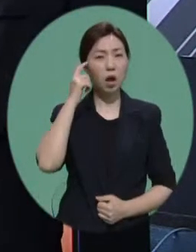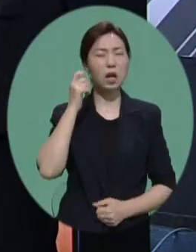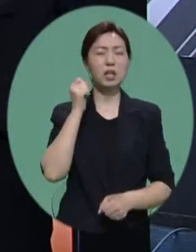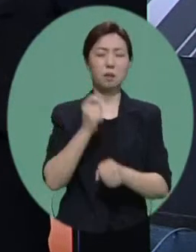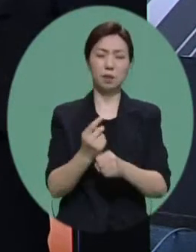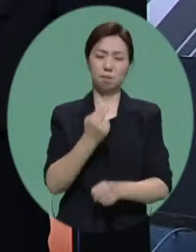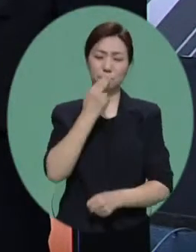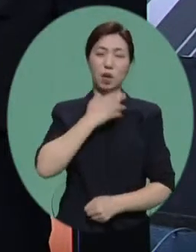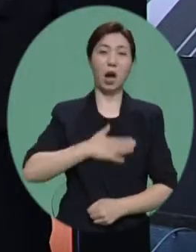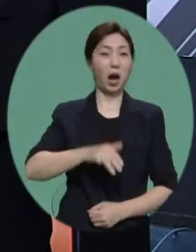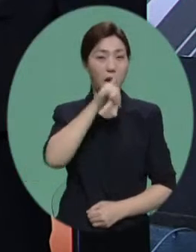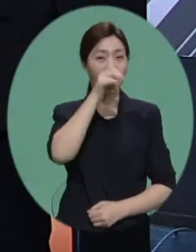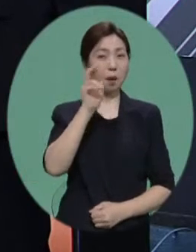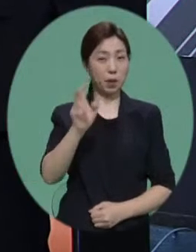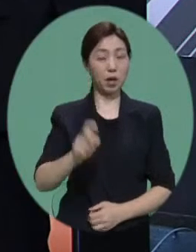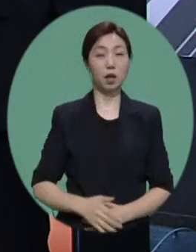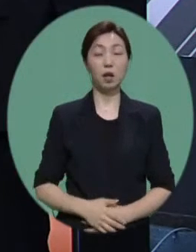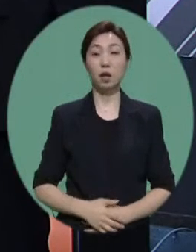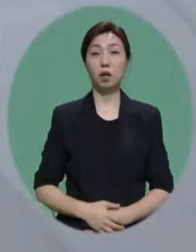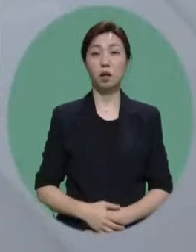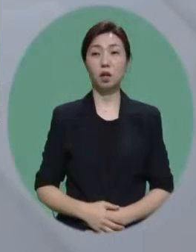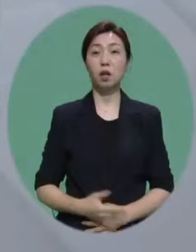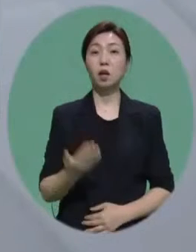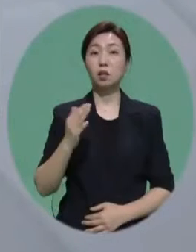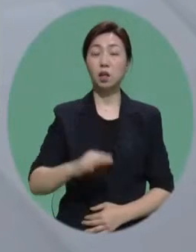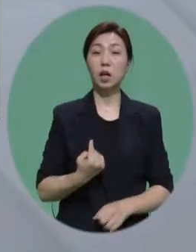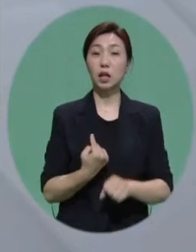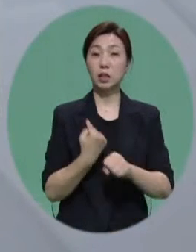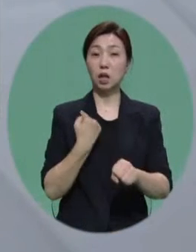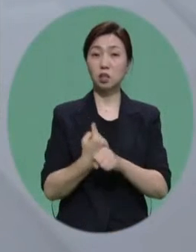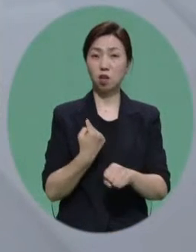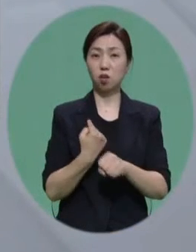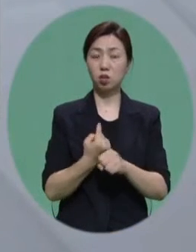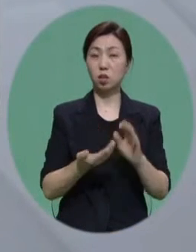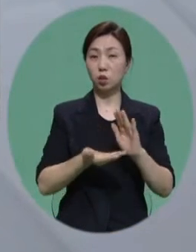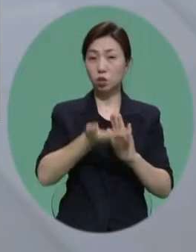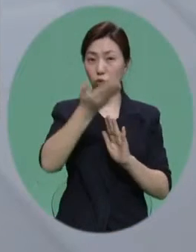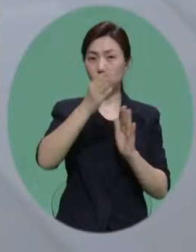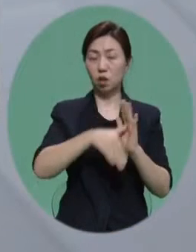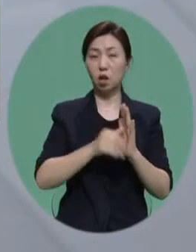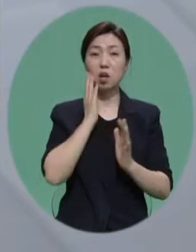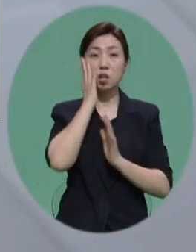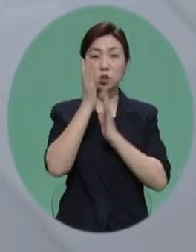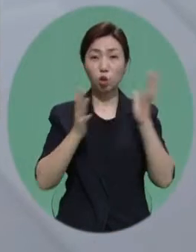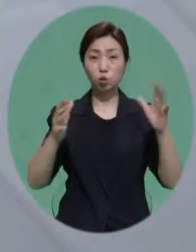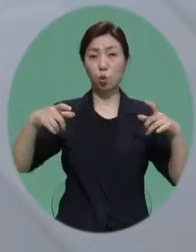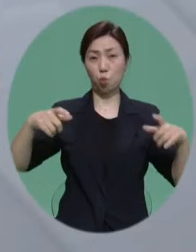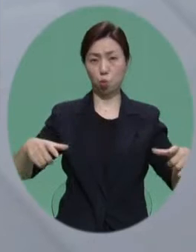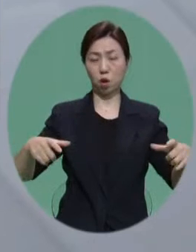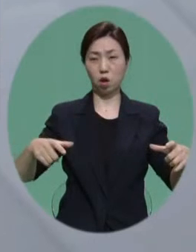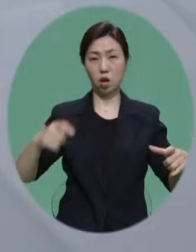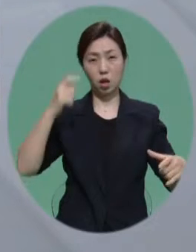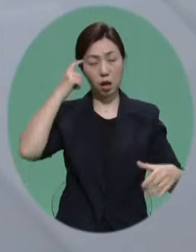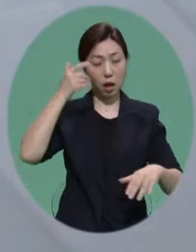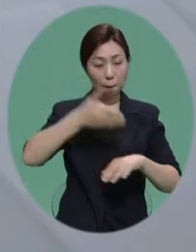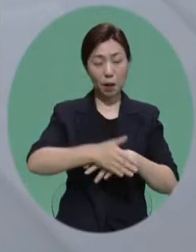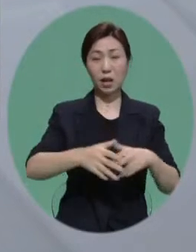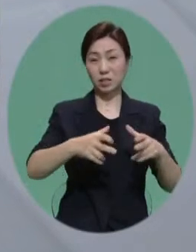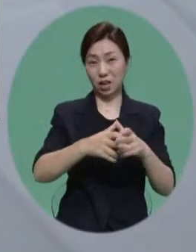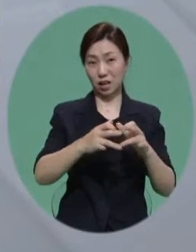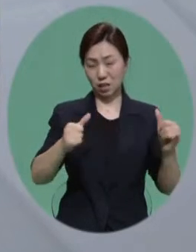테니까요 근데 작년 초에 서초동 해서 발달장애인 아들을 둔 60대의 여성